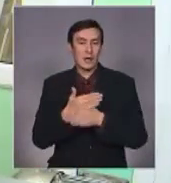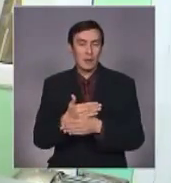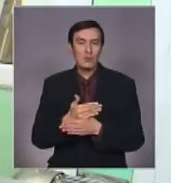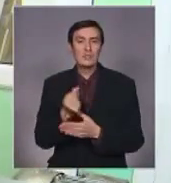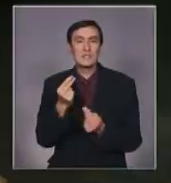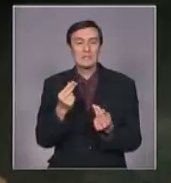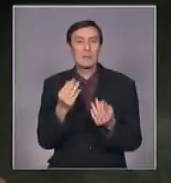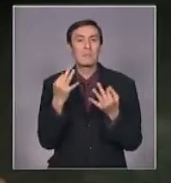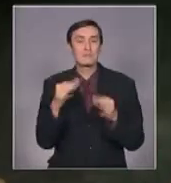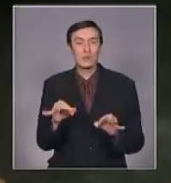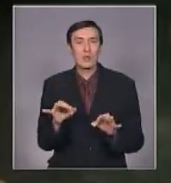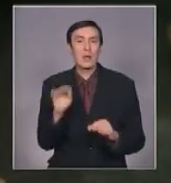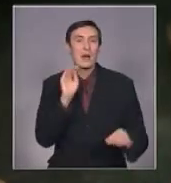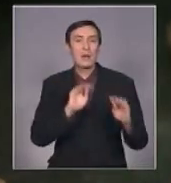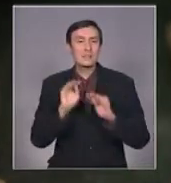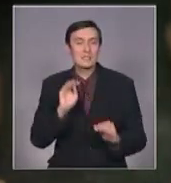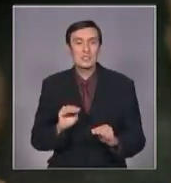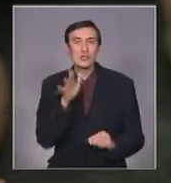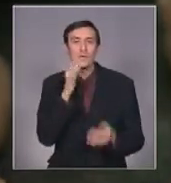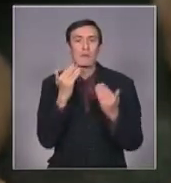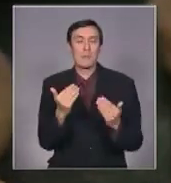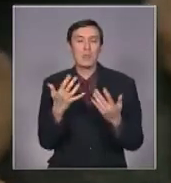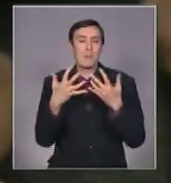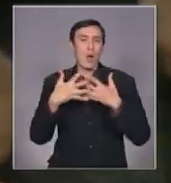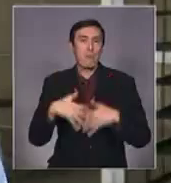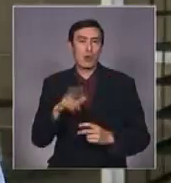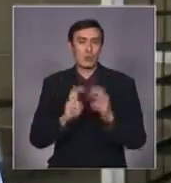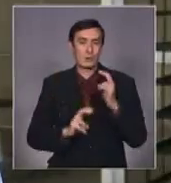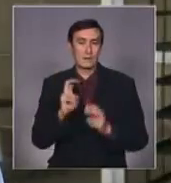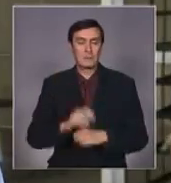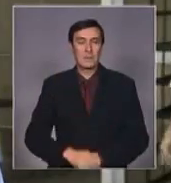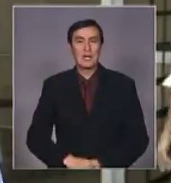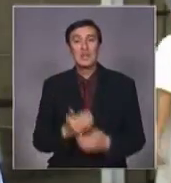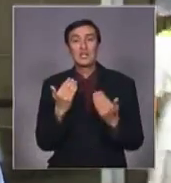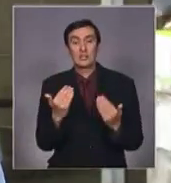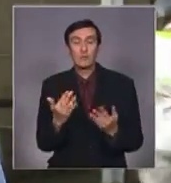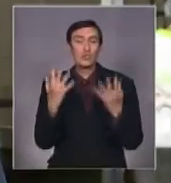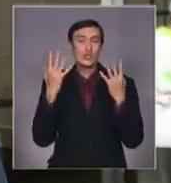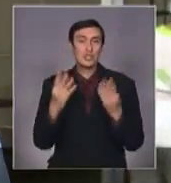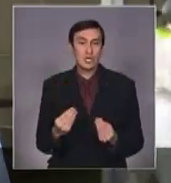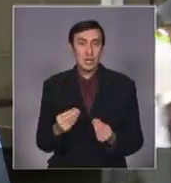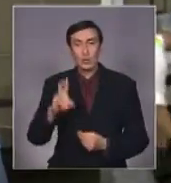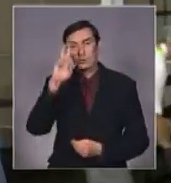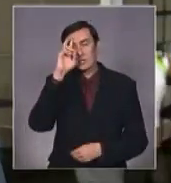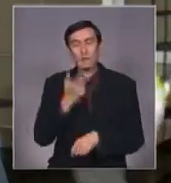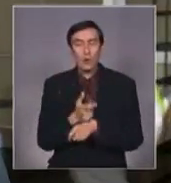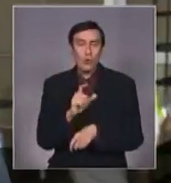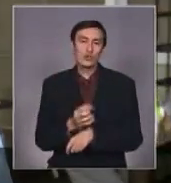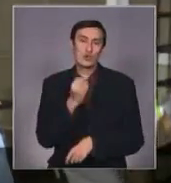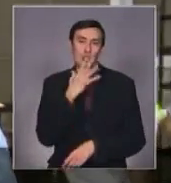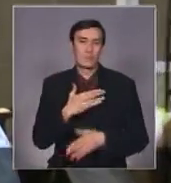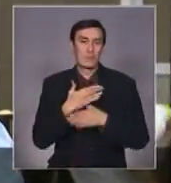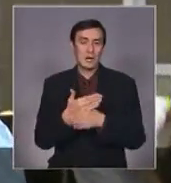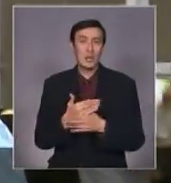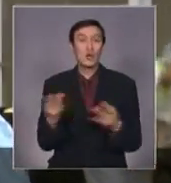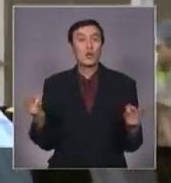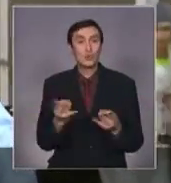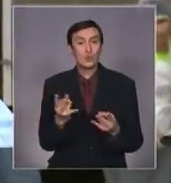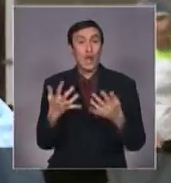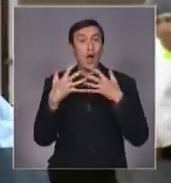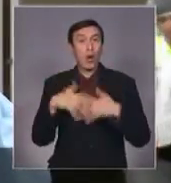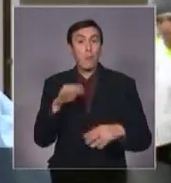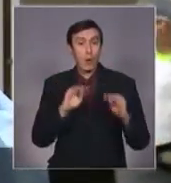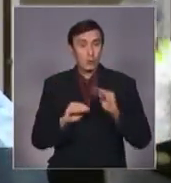Средства позволили оснастить цех современным оборудованием. То есть на сегодняшний день государство очень хорошо помогает. Если вам нужны